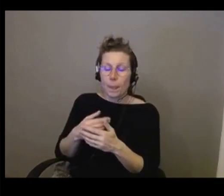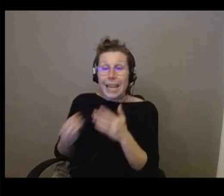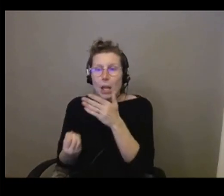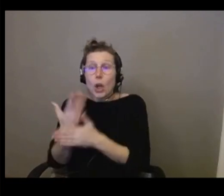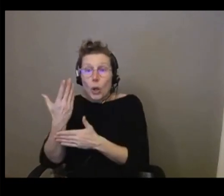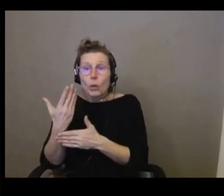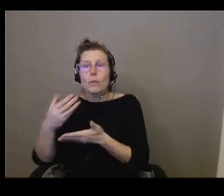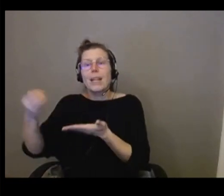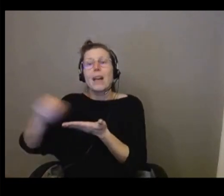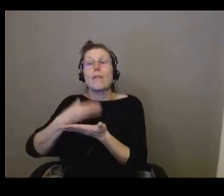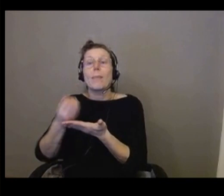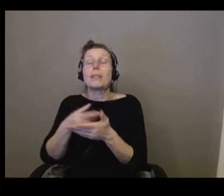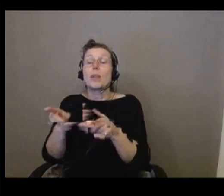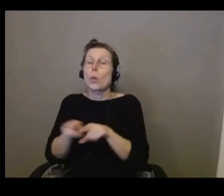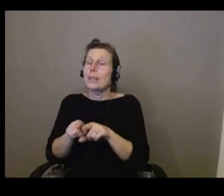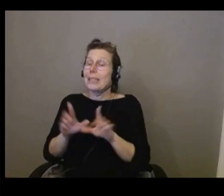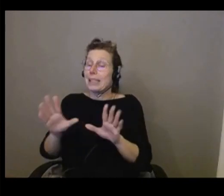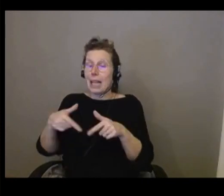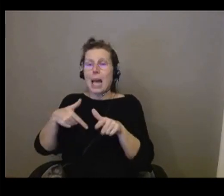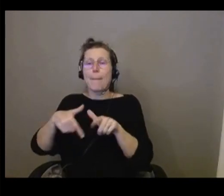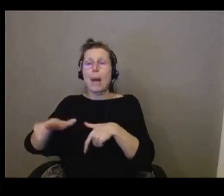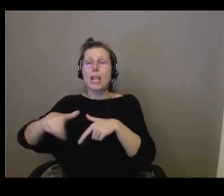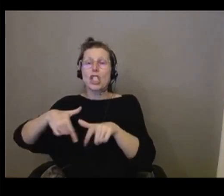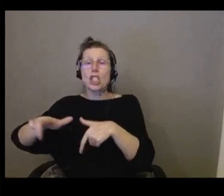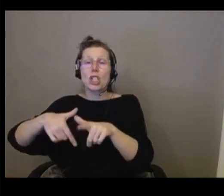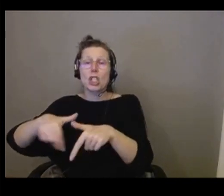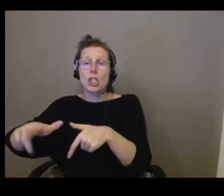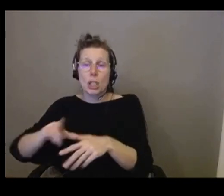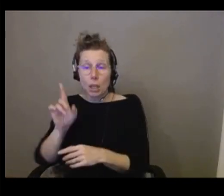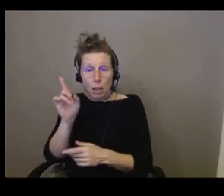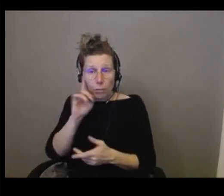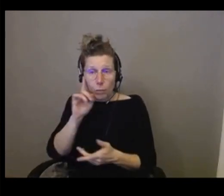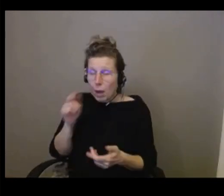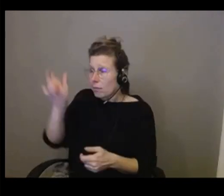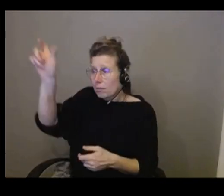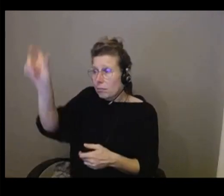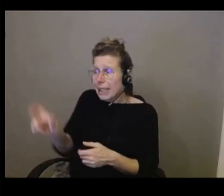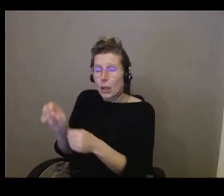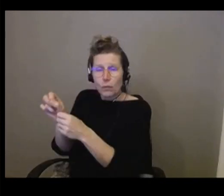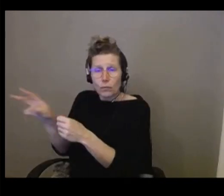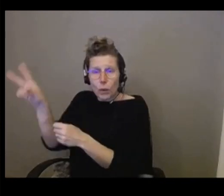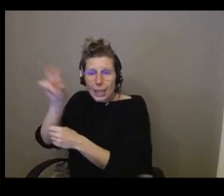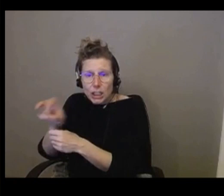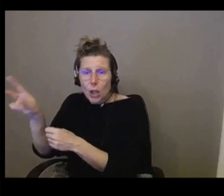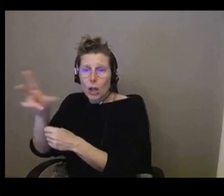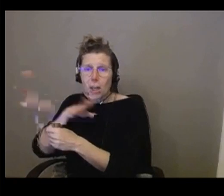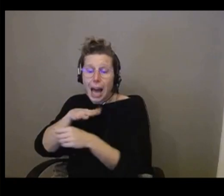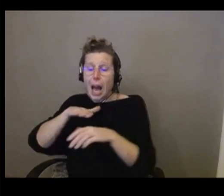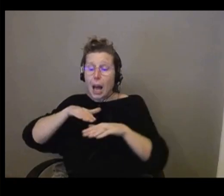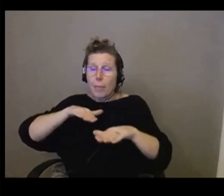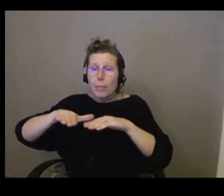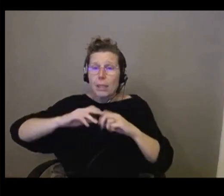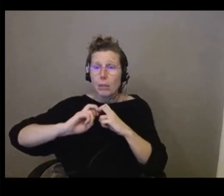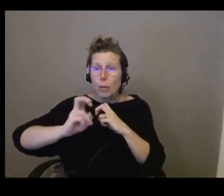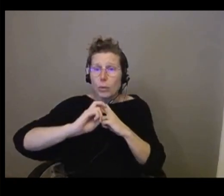cas, de se dire qu'un voyageur, il va devoir faire des correspondances entre 2 modes, entre 3 modes. Et du coup, par